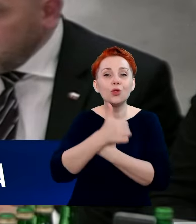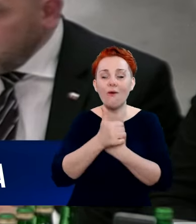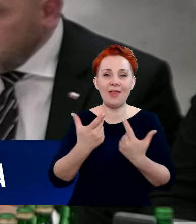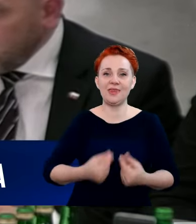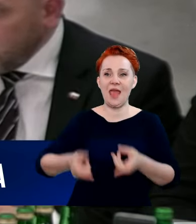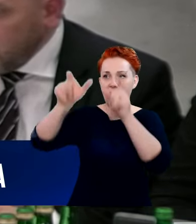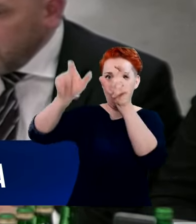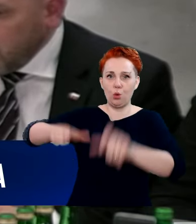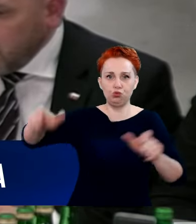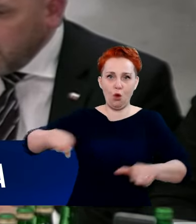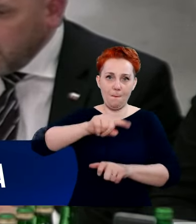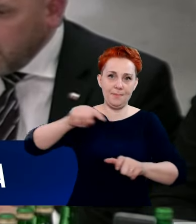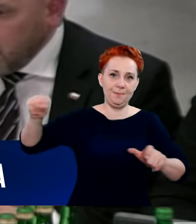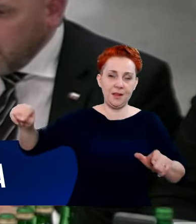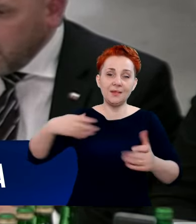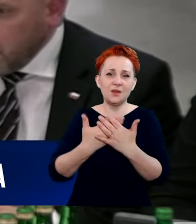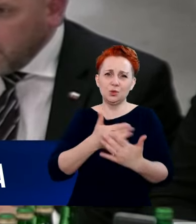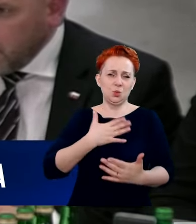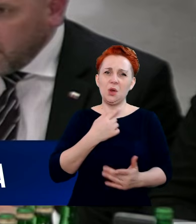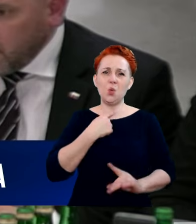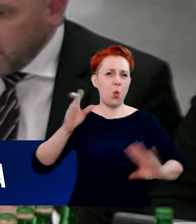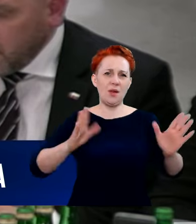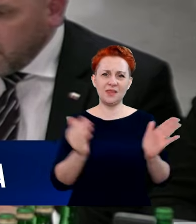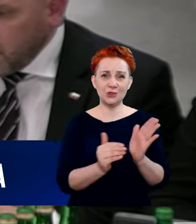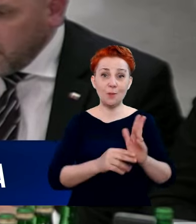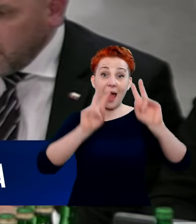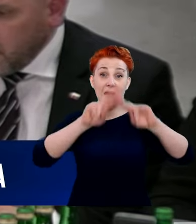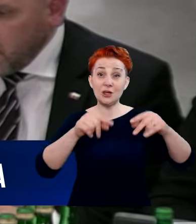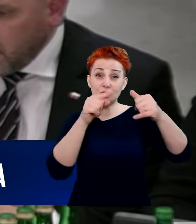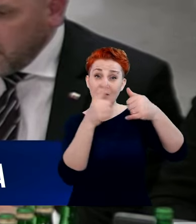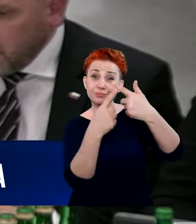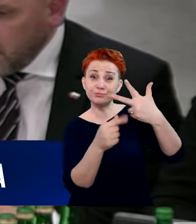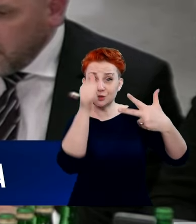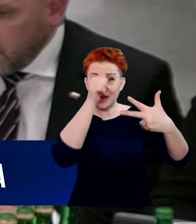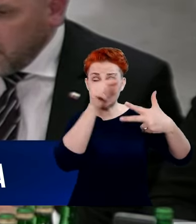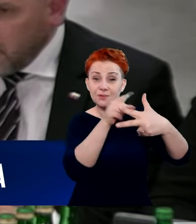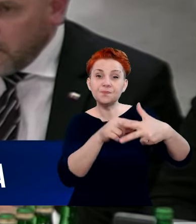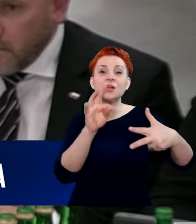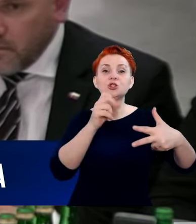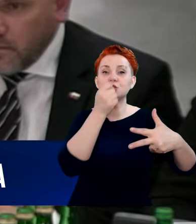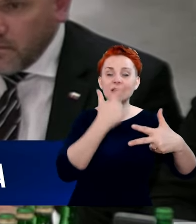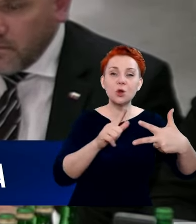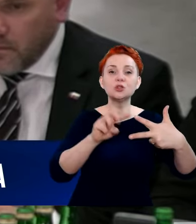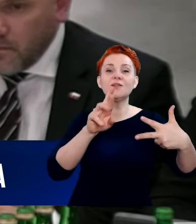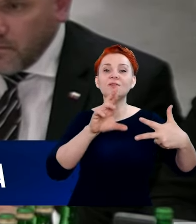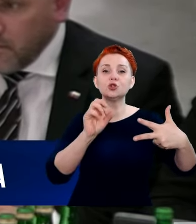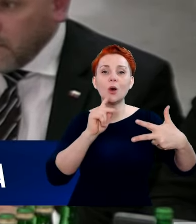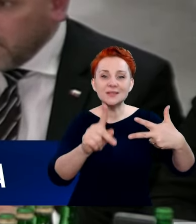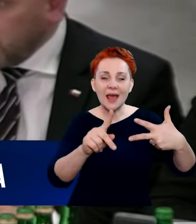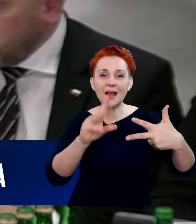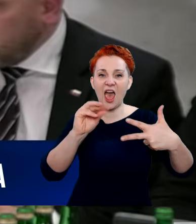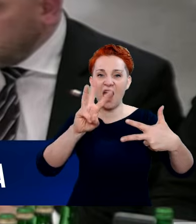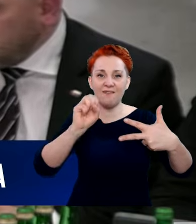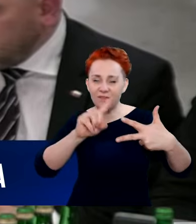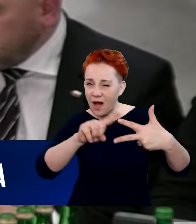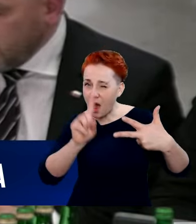więc jakby sądzę, że tu nie ma potrzeby głosowania. A jeżeli chodzi o pozostałe trzy nazwiska, które ja zgłosiłem, to jest Rafał Trzaskowski, Ewa Wrzosek. Nie wiem, czy ona była już zagłosowana